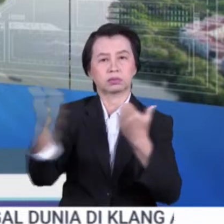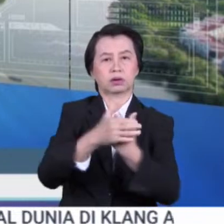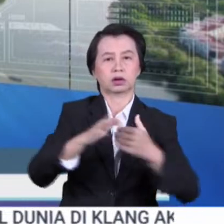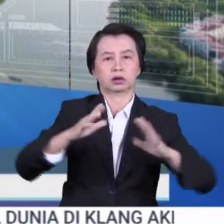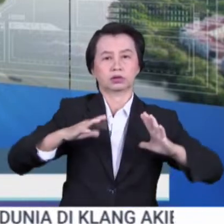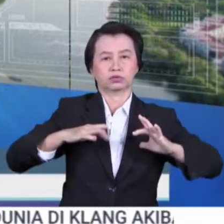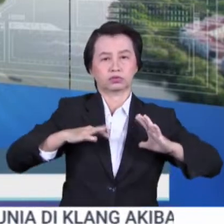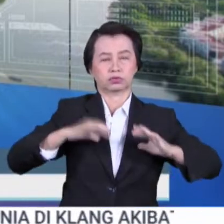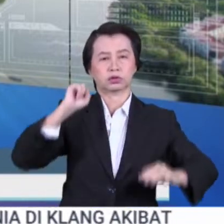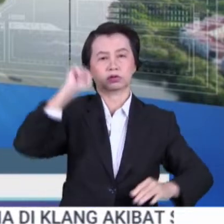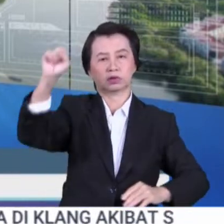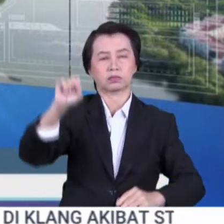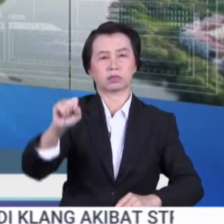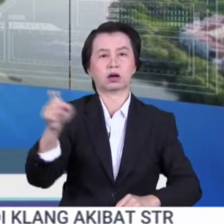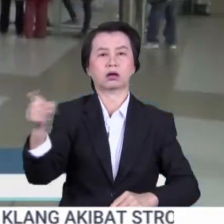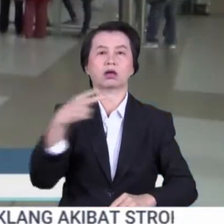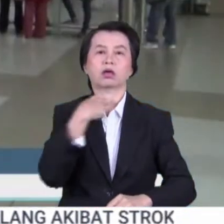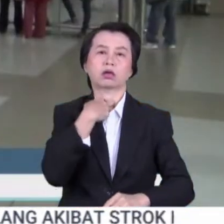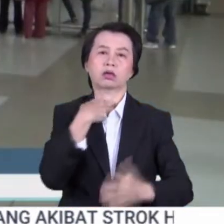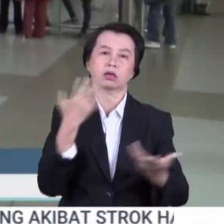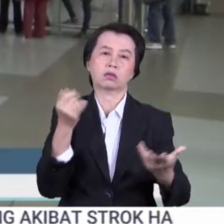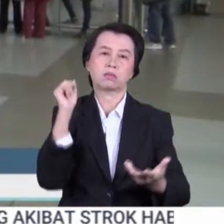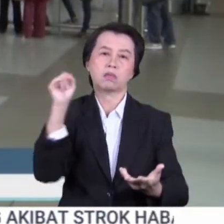ke Sabah.